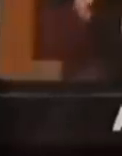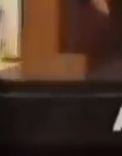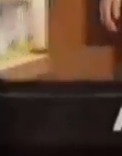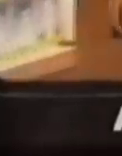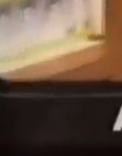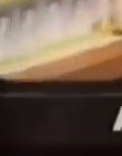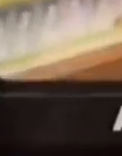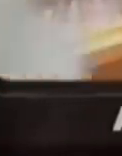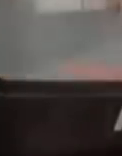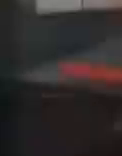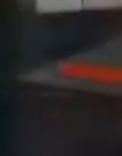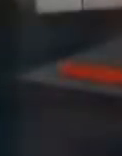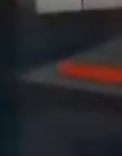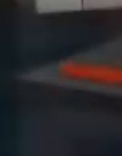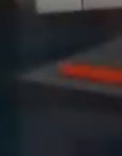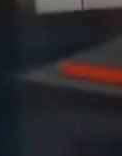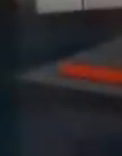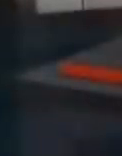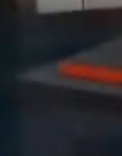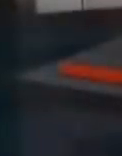abangan!